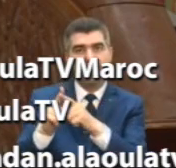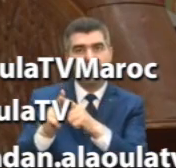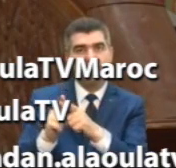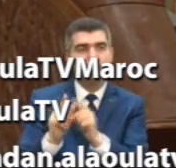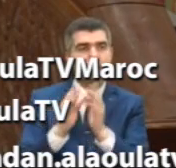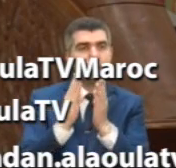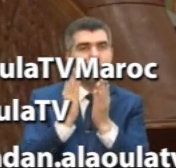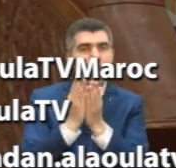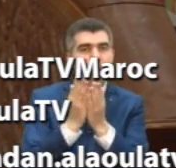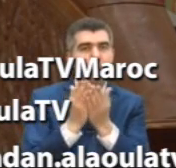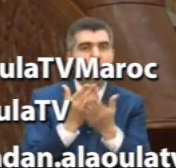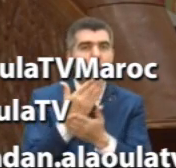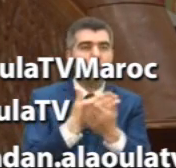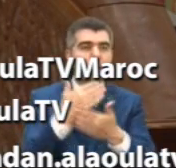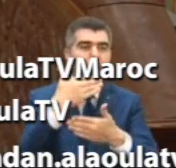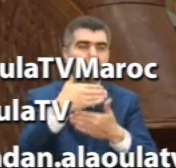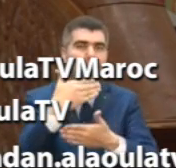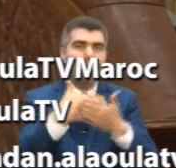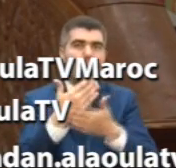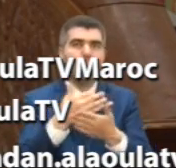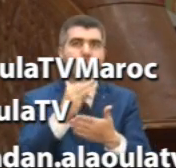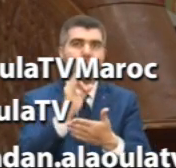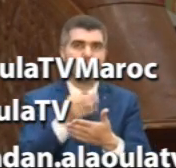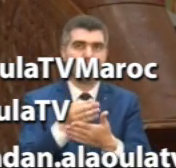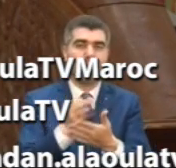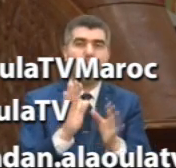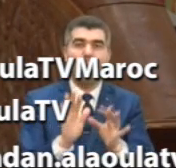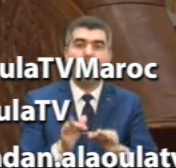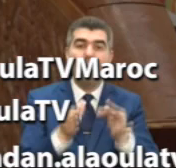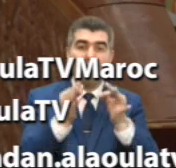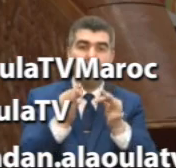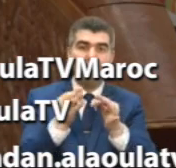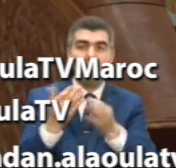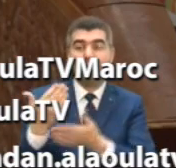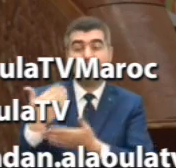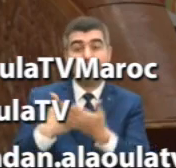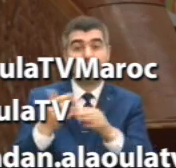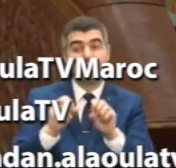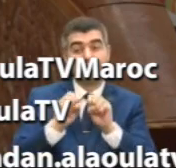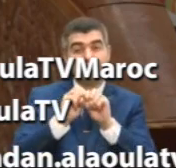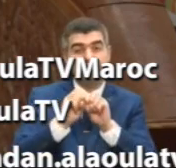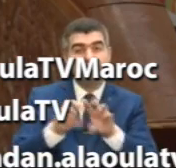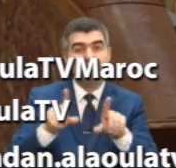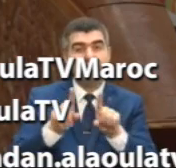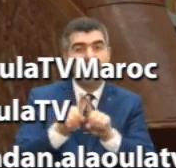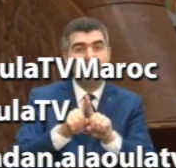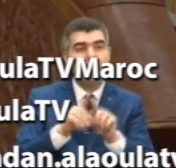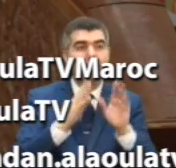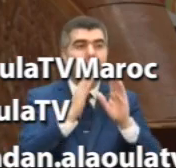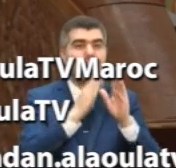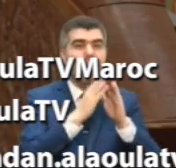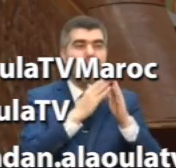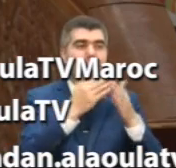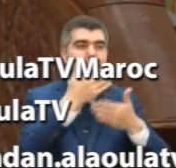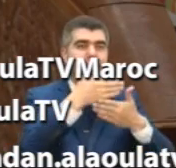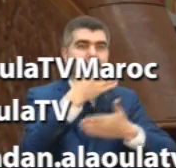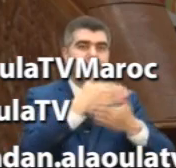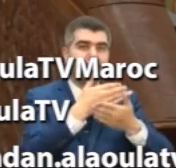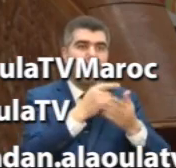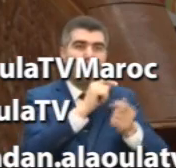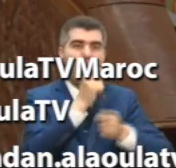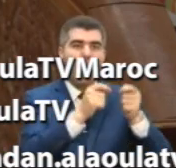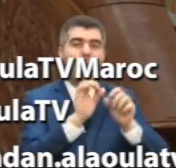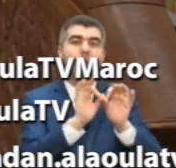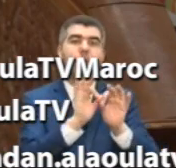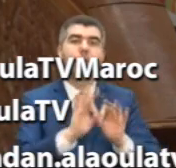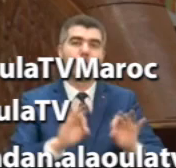هذه الأحياء الناقصة التجهيز اللي كانت هي النتيجة ديال ظاهرة تفشي ظاهرة البناء العشوائي. واليوم من